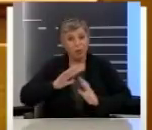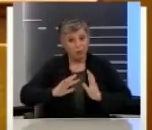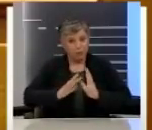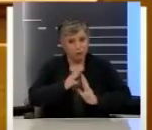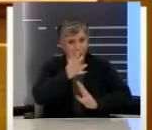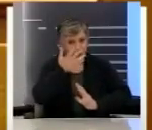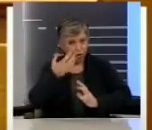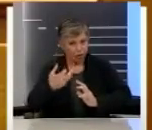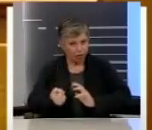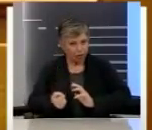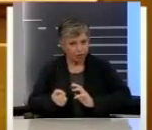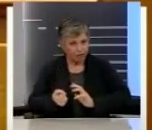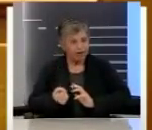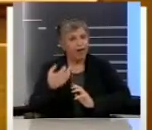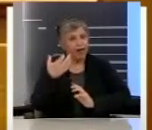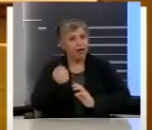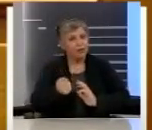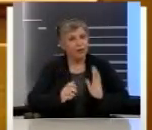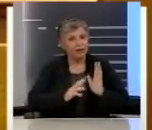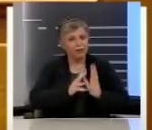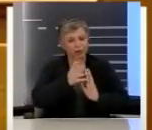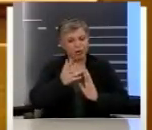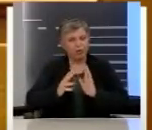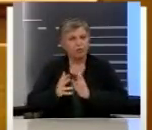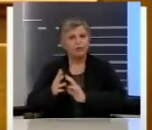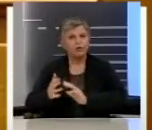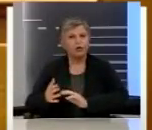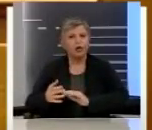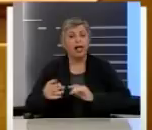βρίσκεται στην διαρκή αντιπαράθεση